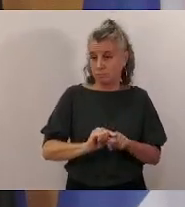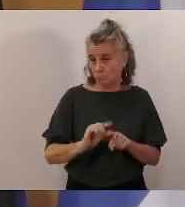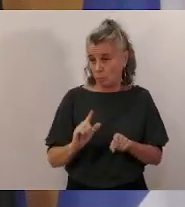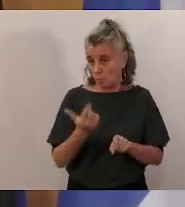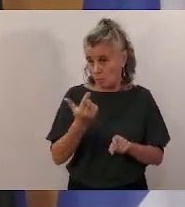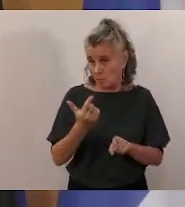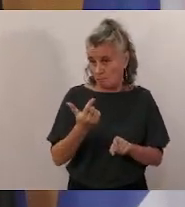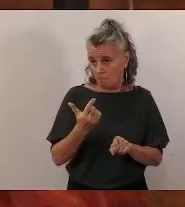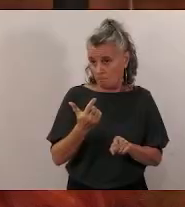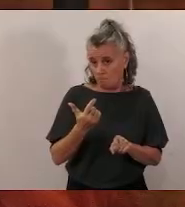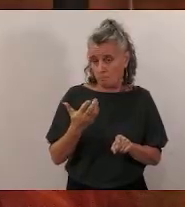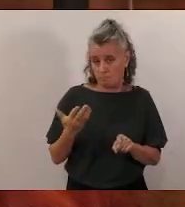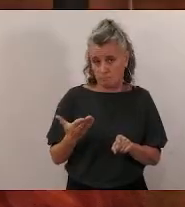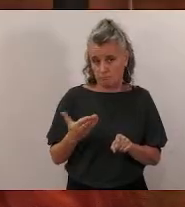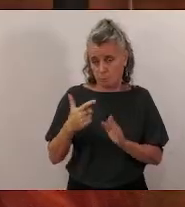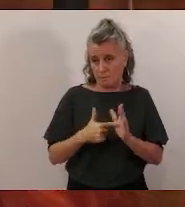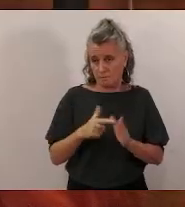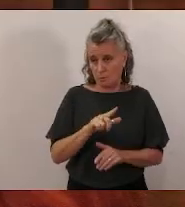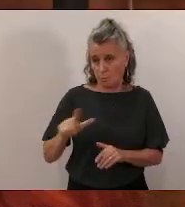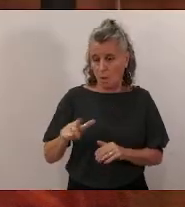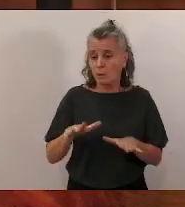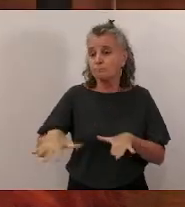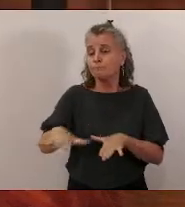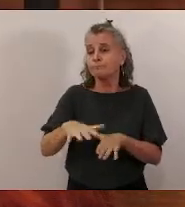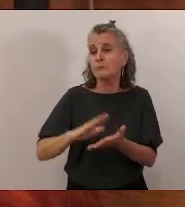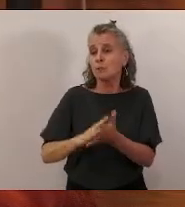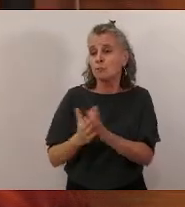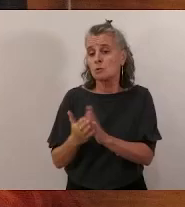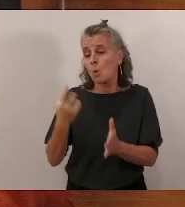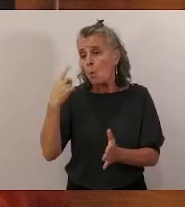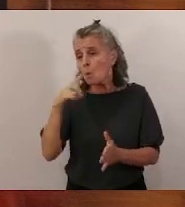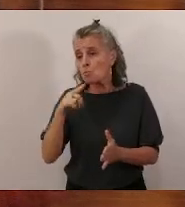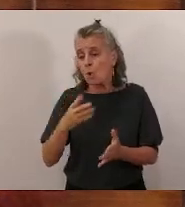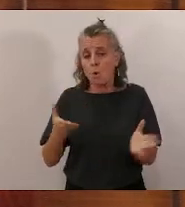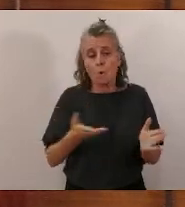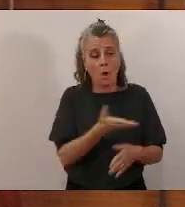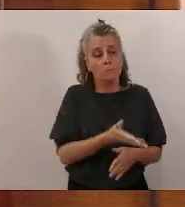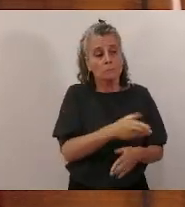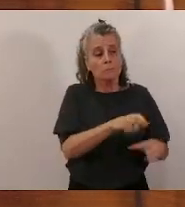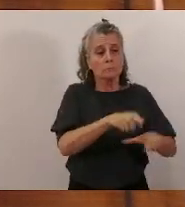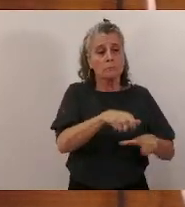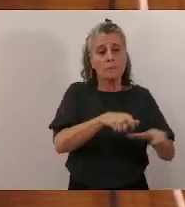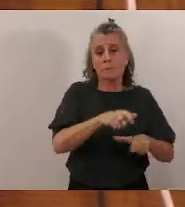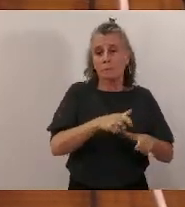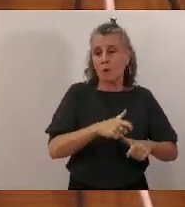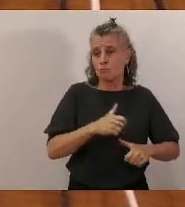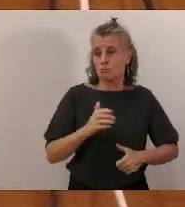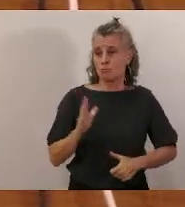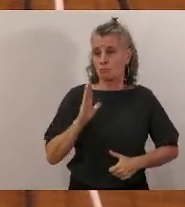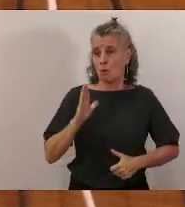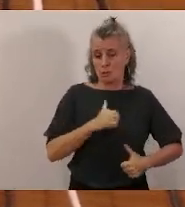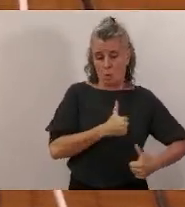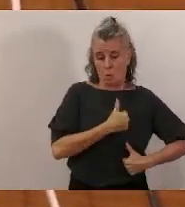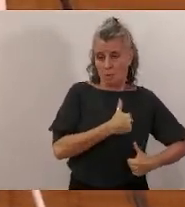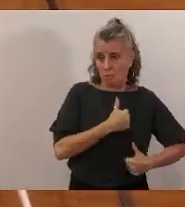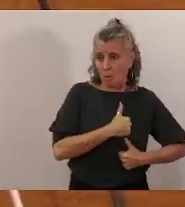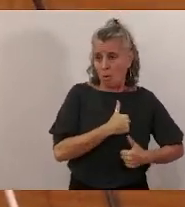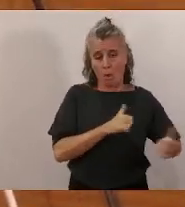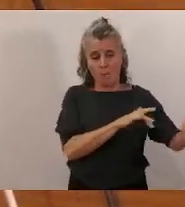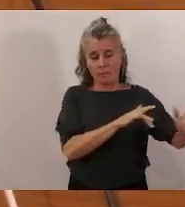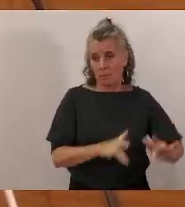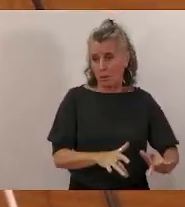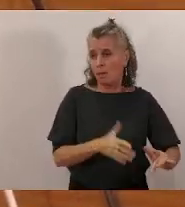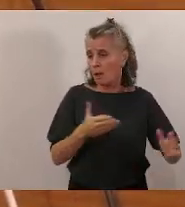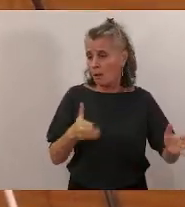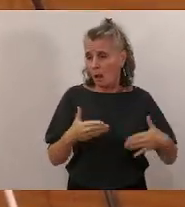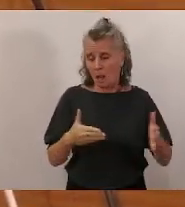des subventions à des associations agissant en faveur des mémoires des rapatriés et des anciens combattants. Elle a reçu un avis favorable de la